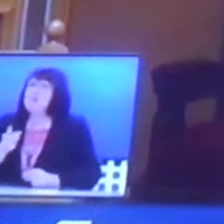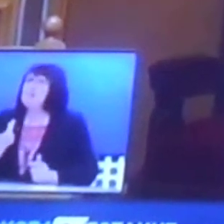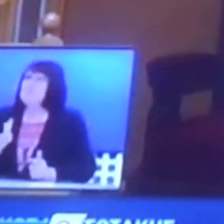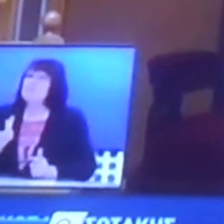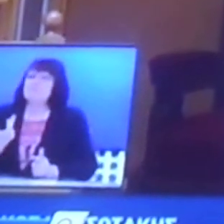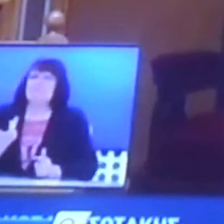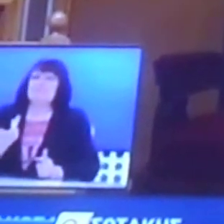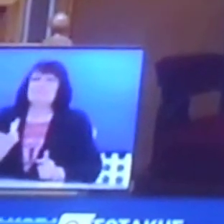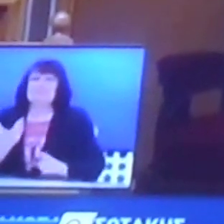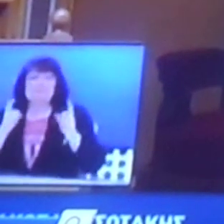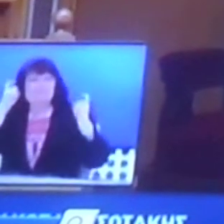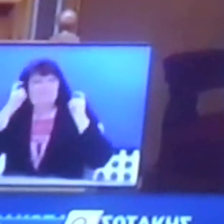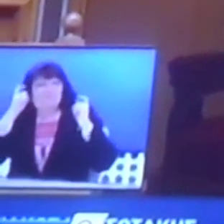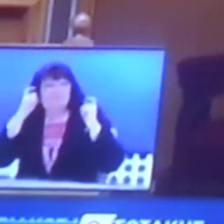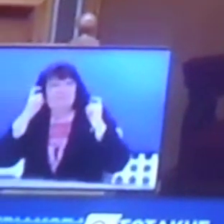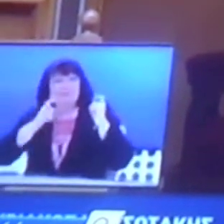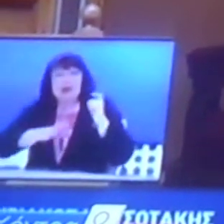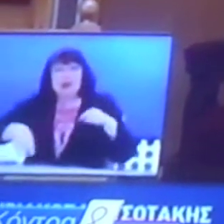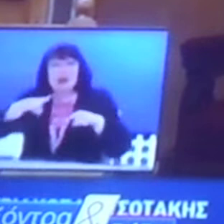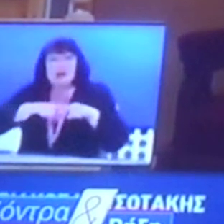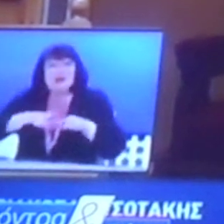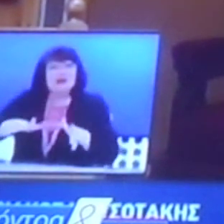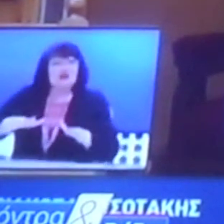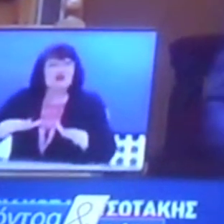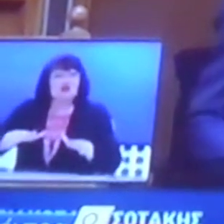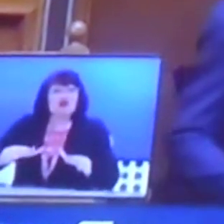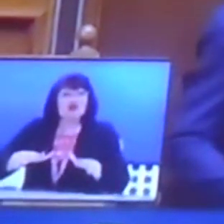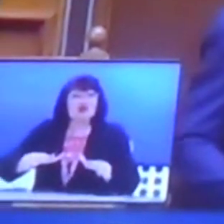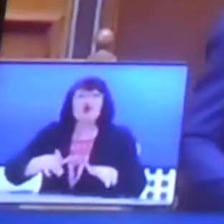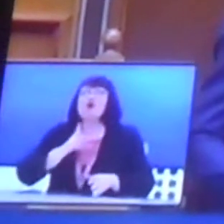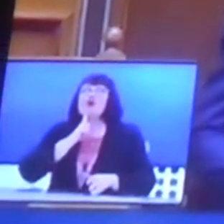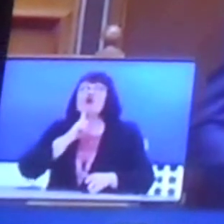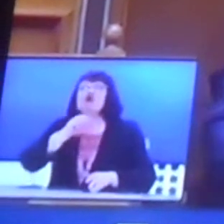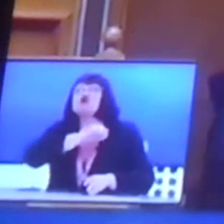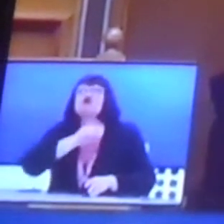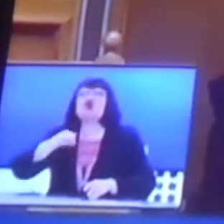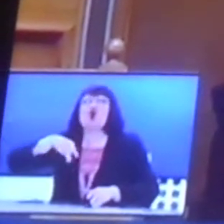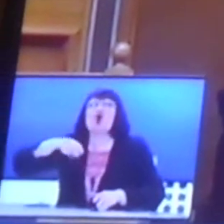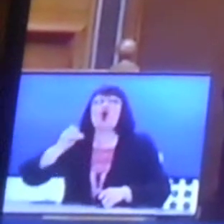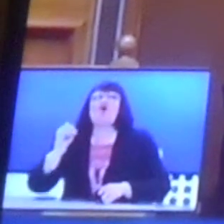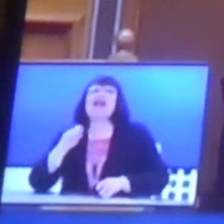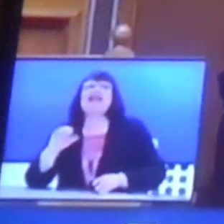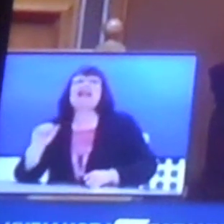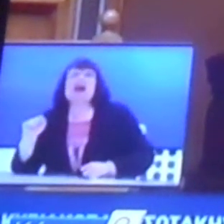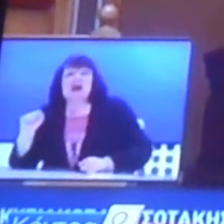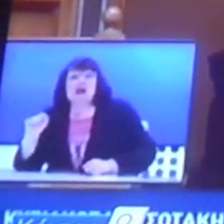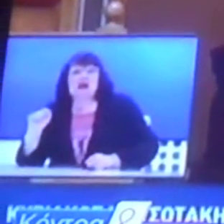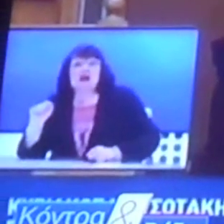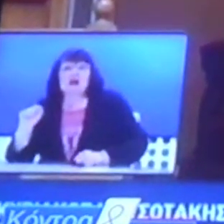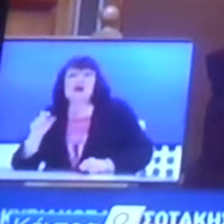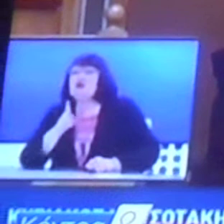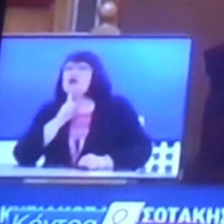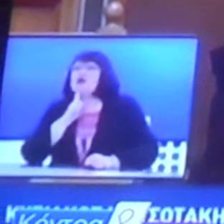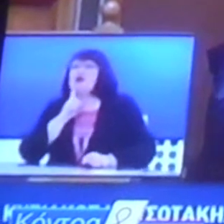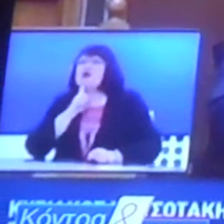σκέψη είναι ότι θα μπορούσε να συμβεί στην Ελλάδα αυτό το οποίο είναι στη Σλοβακία. Όπως η Σλοβακία,